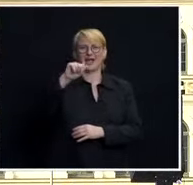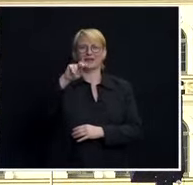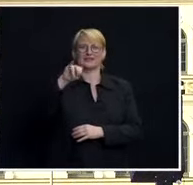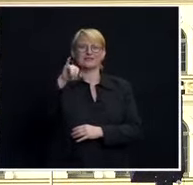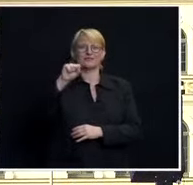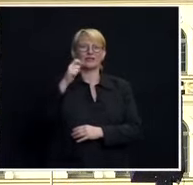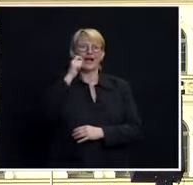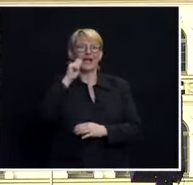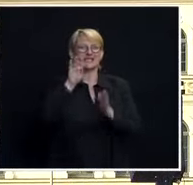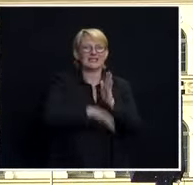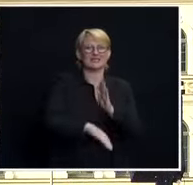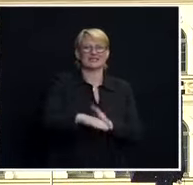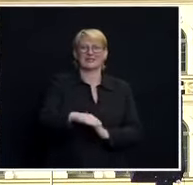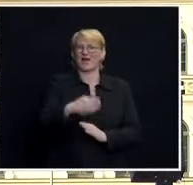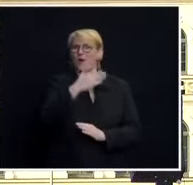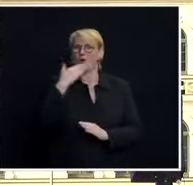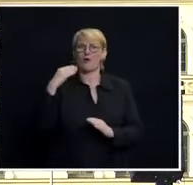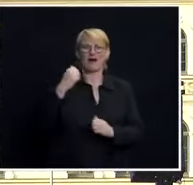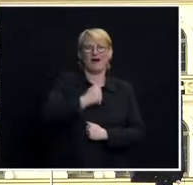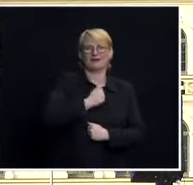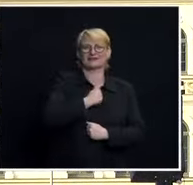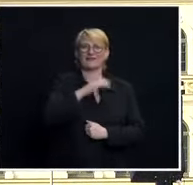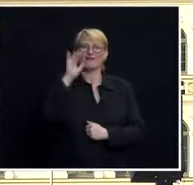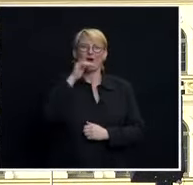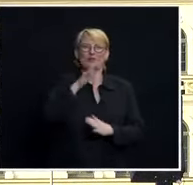Rassismus, Homophobie, Misogynie,